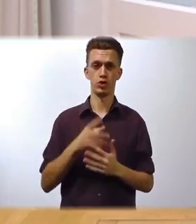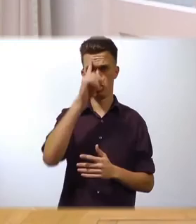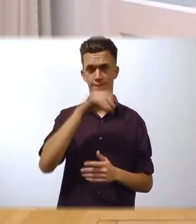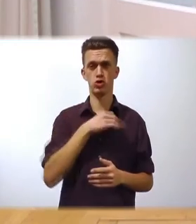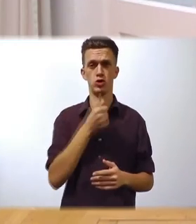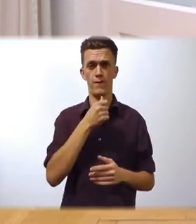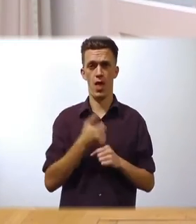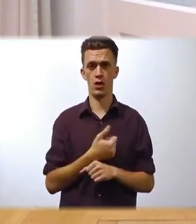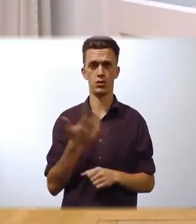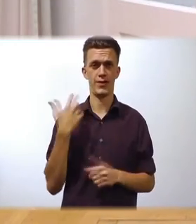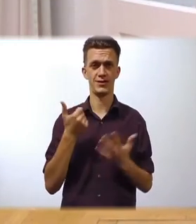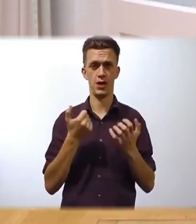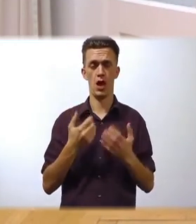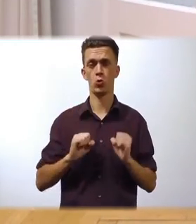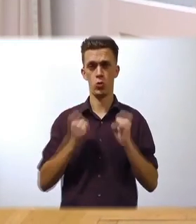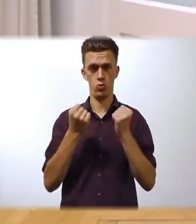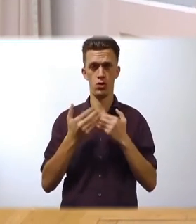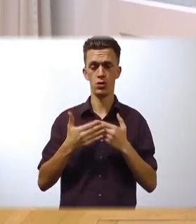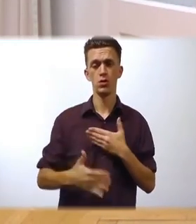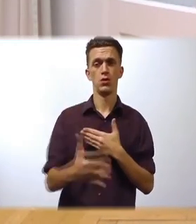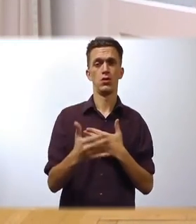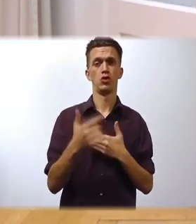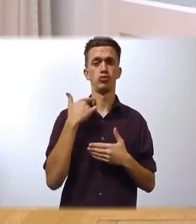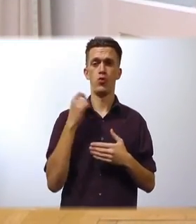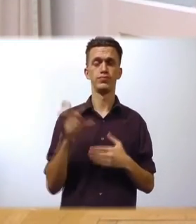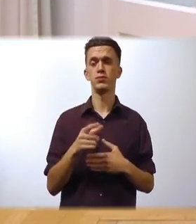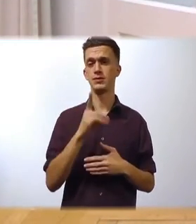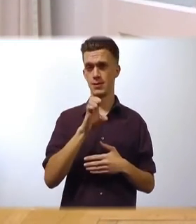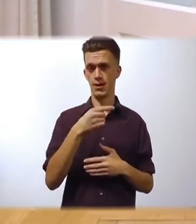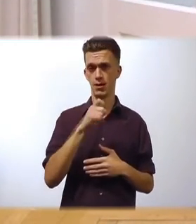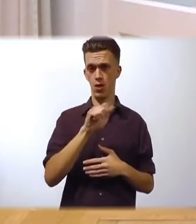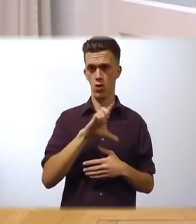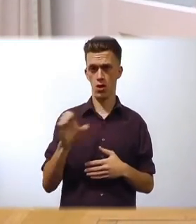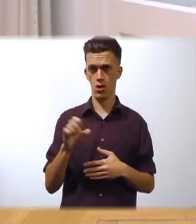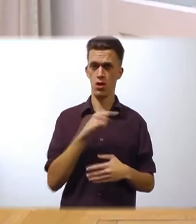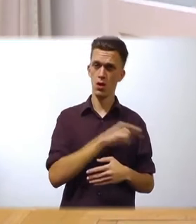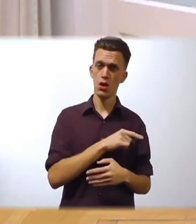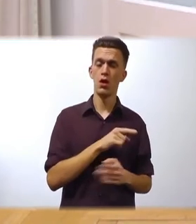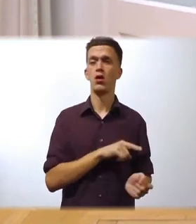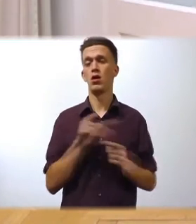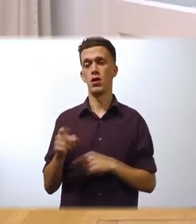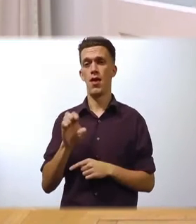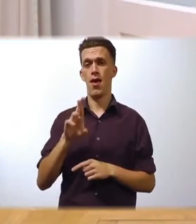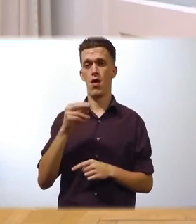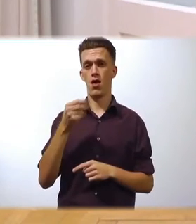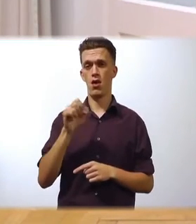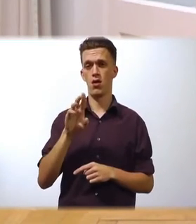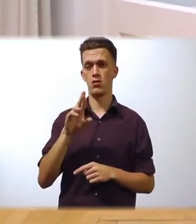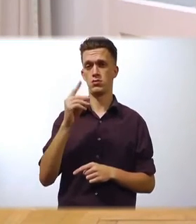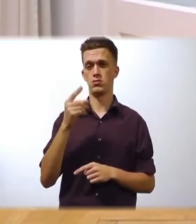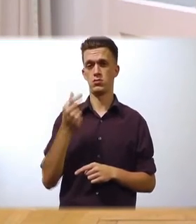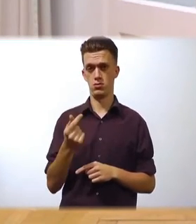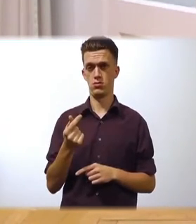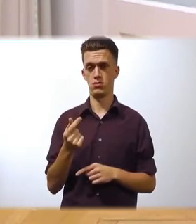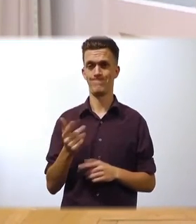deutsch-französischen Jugendwerks, als die Beziehungen zwischen de Gaulle und dem neuen Kanzler Ludwig Erhard eigentlich sehr schlecht waren, dass gerade in diesen